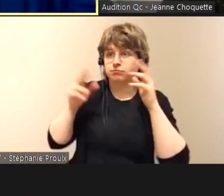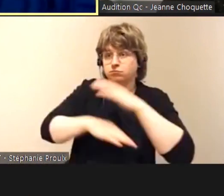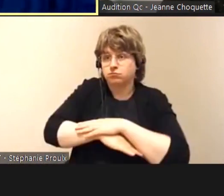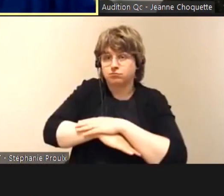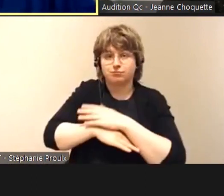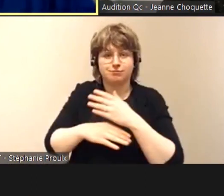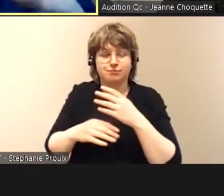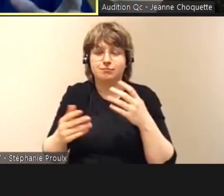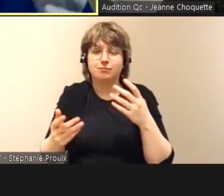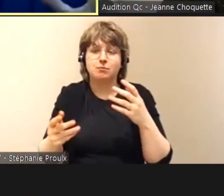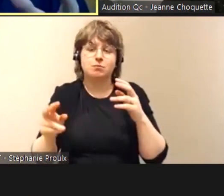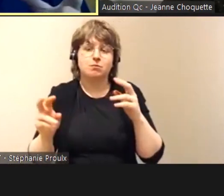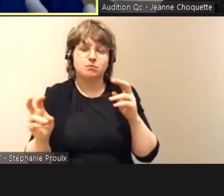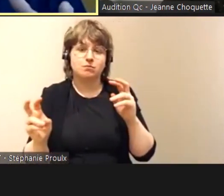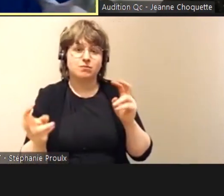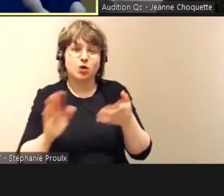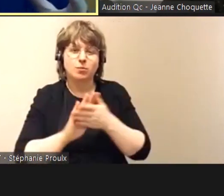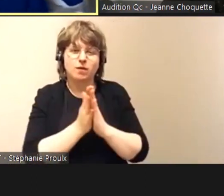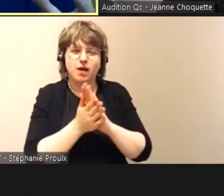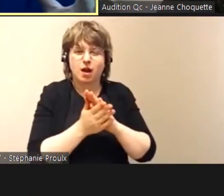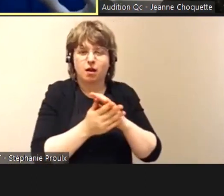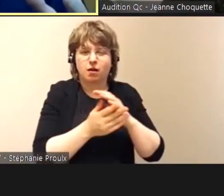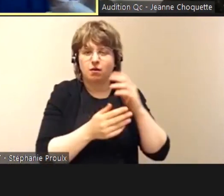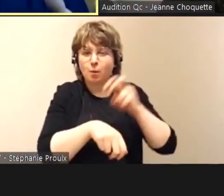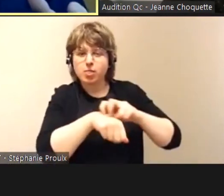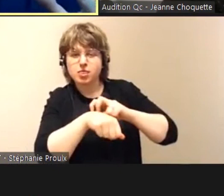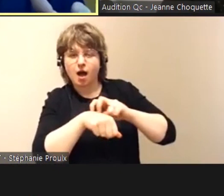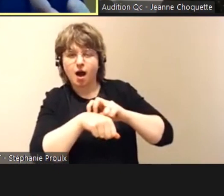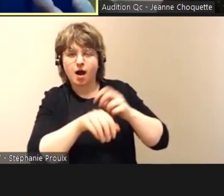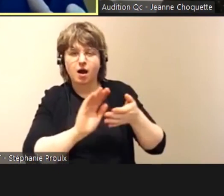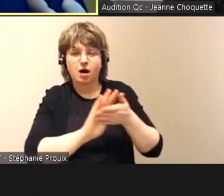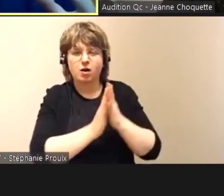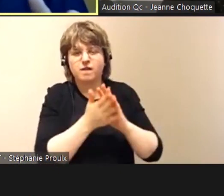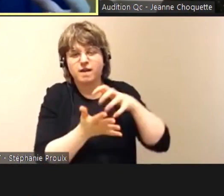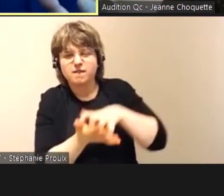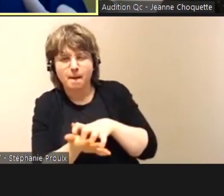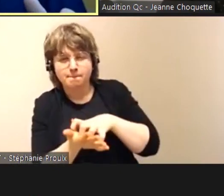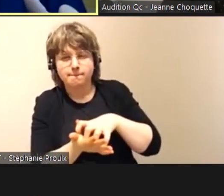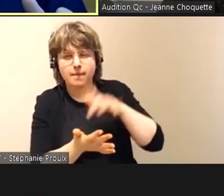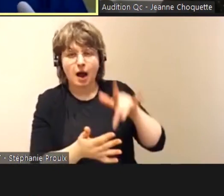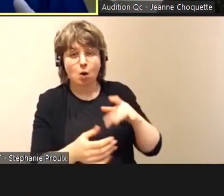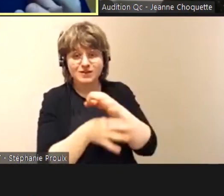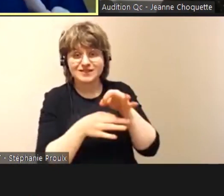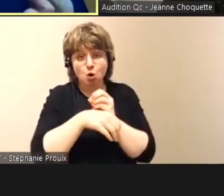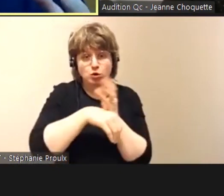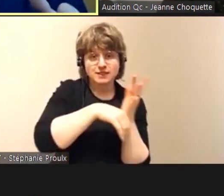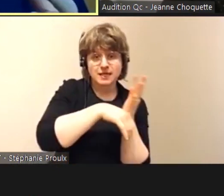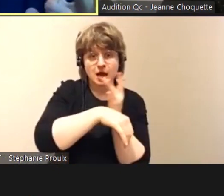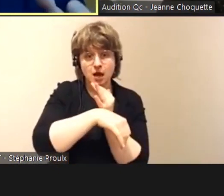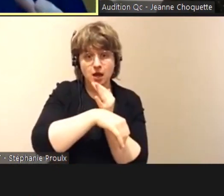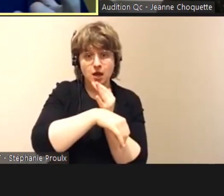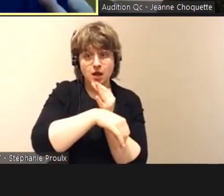ne devrais probablement pas utiliser, mais un genre d'atrophie, un genre parce que ces cellules-là ne sont pas stimulées, ils vont